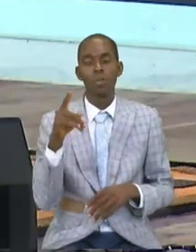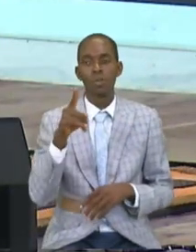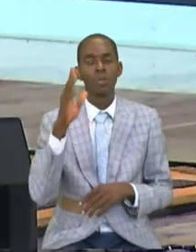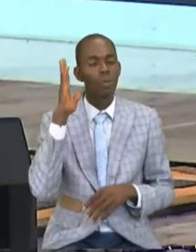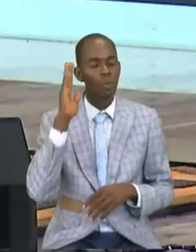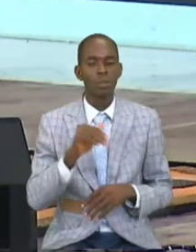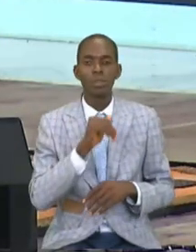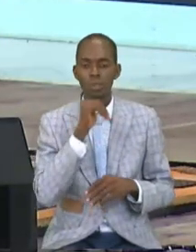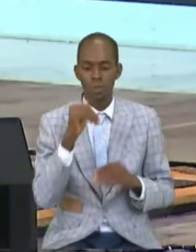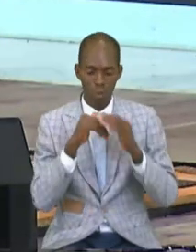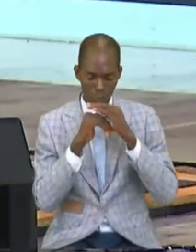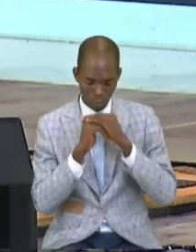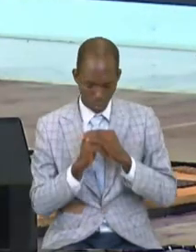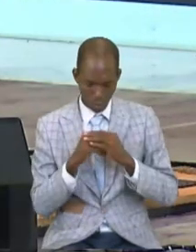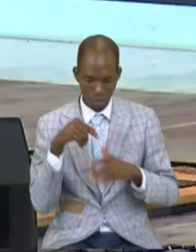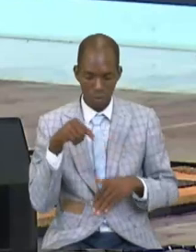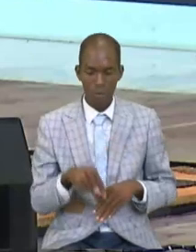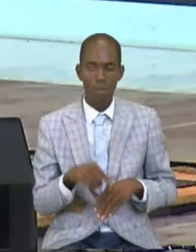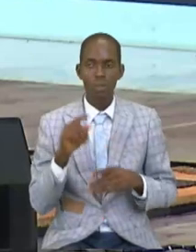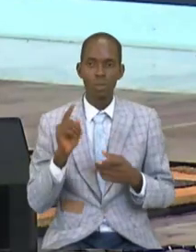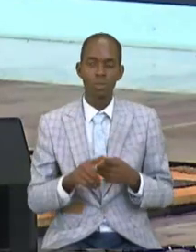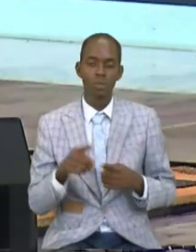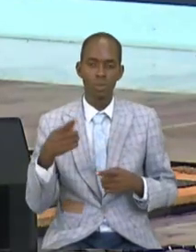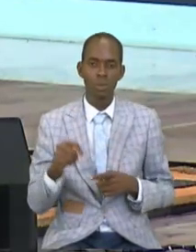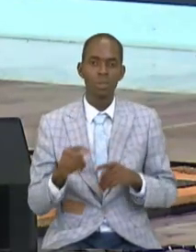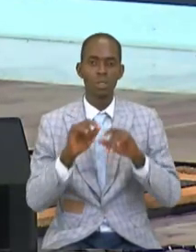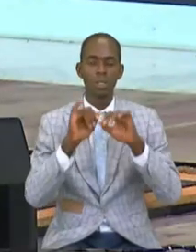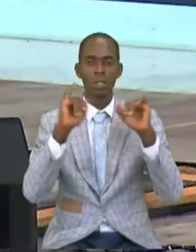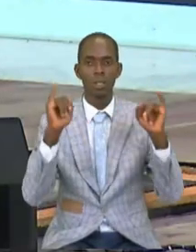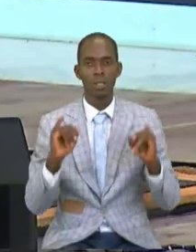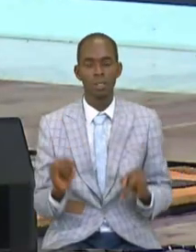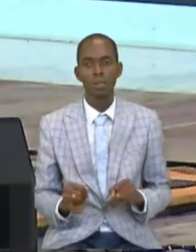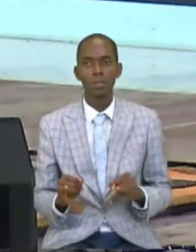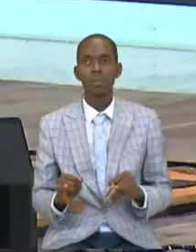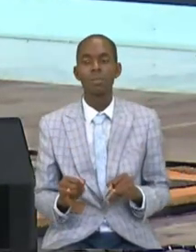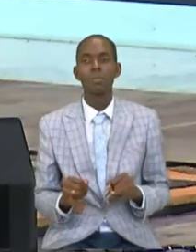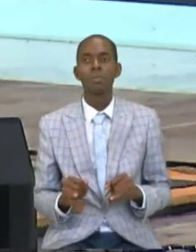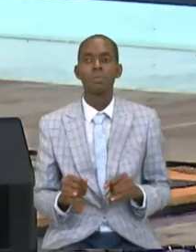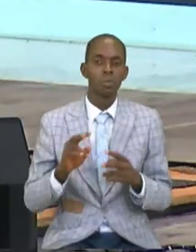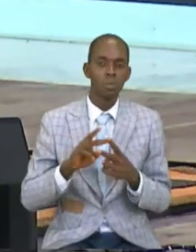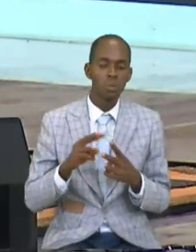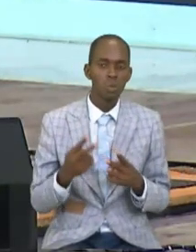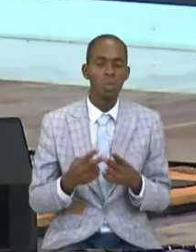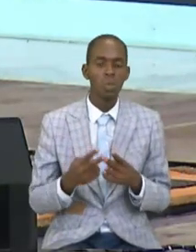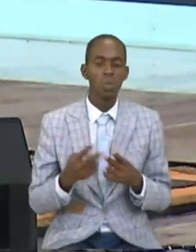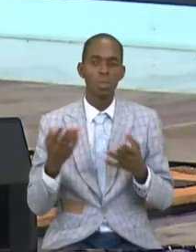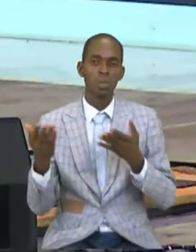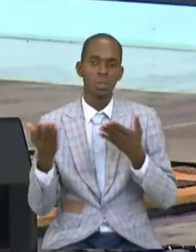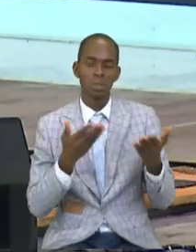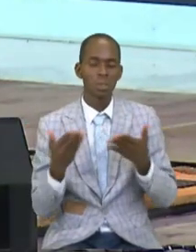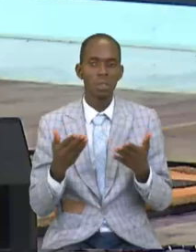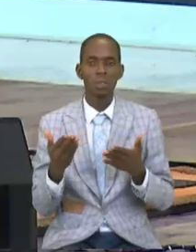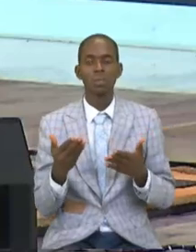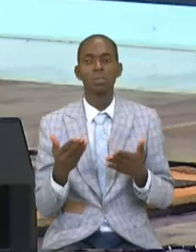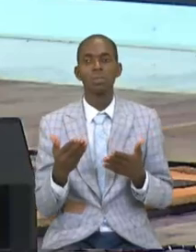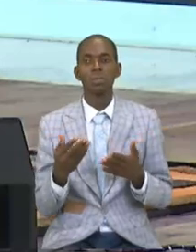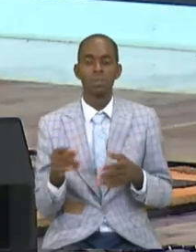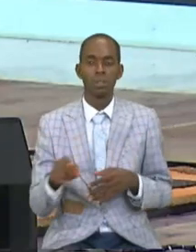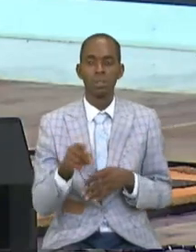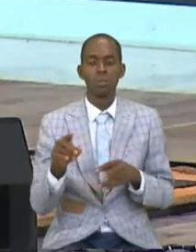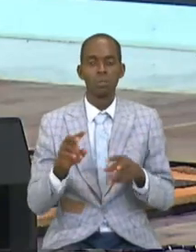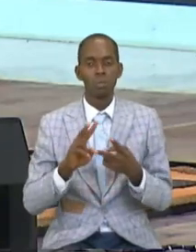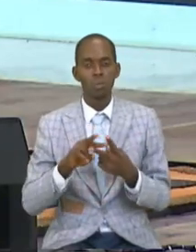Tu ne te prosterneras point devant leur Dieu, et tu ne les serviras